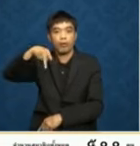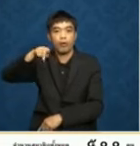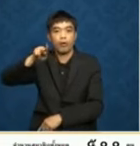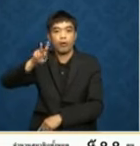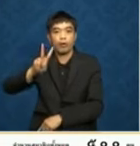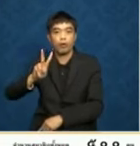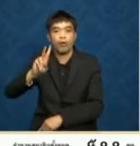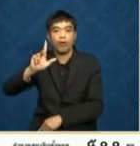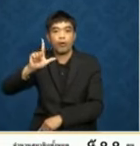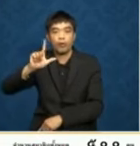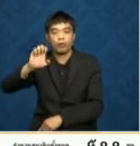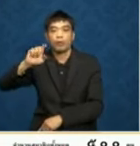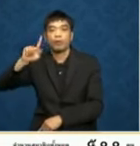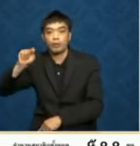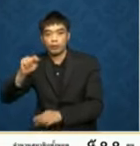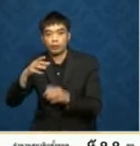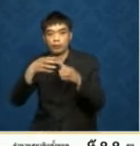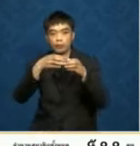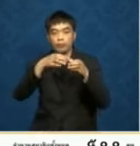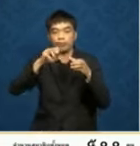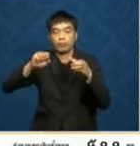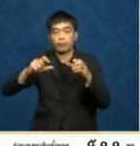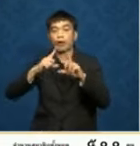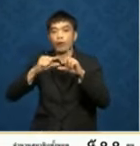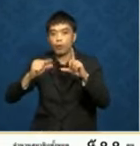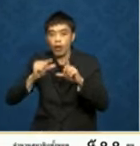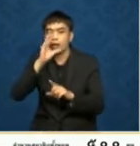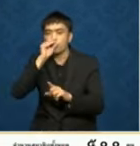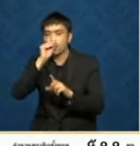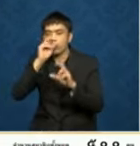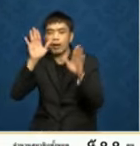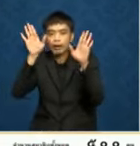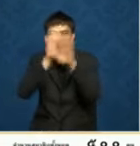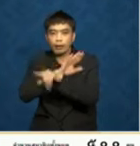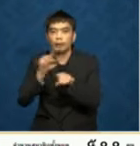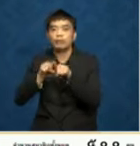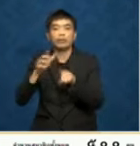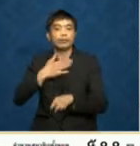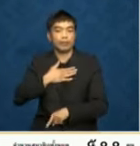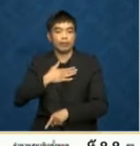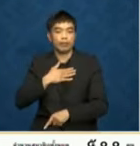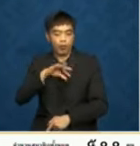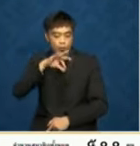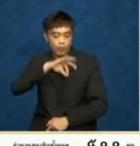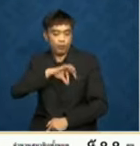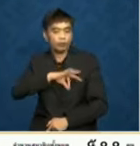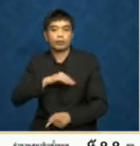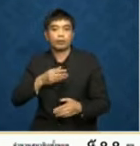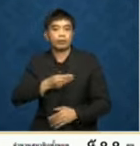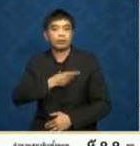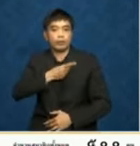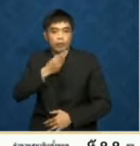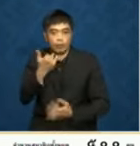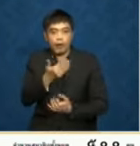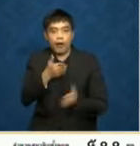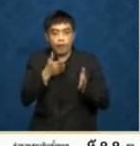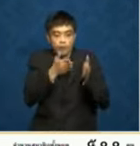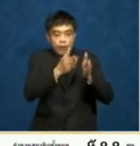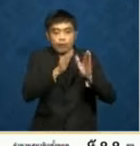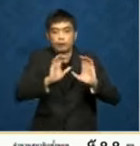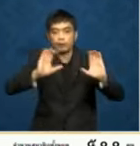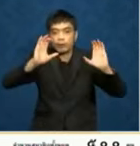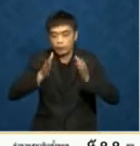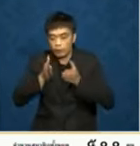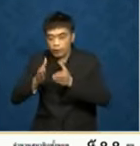อยท่พูดในไปเดนที่ใกล้เกียงกัและผมดีใจครัที่วัี้ฝ่ายการเมื่องไม่วจะฝ่ายข้าล ฝ่ายรัฐบาเราเห็นตรงกัน